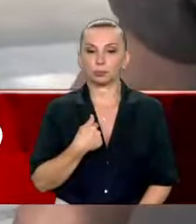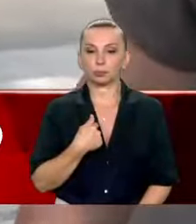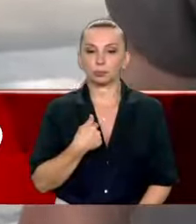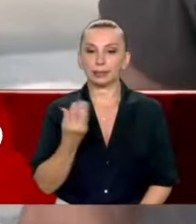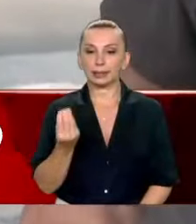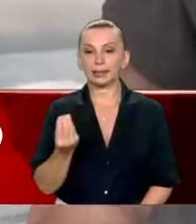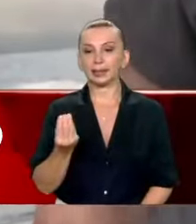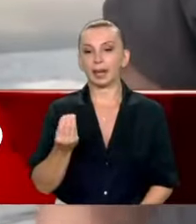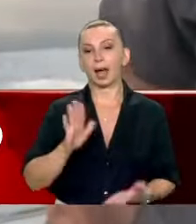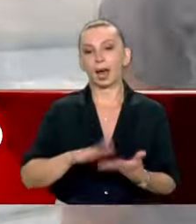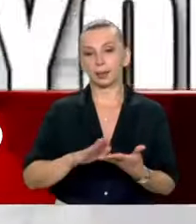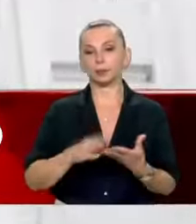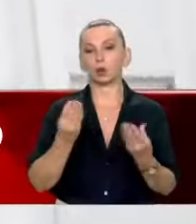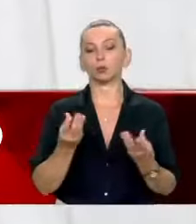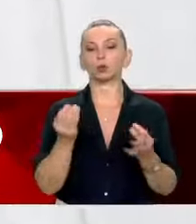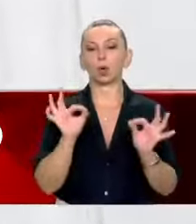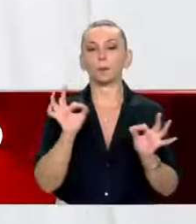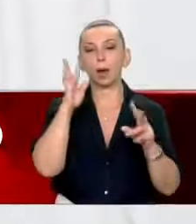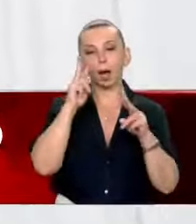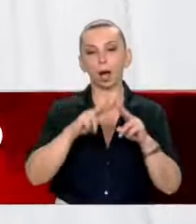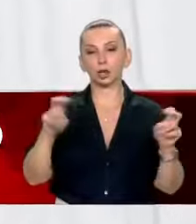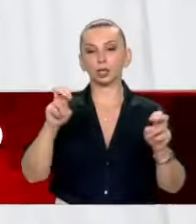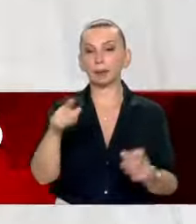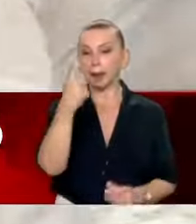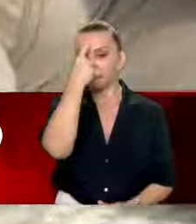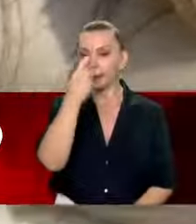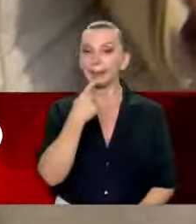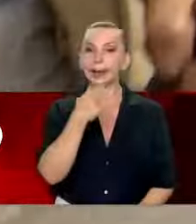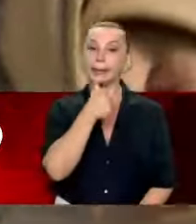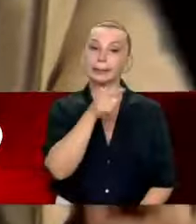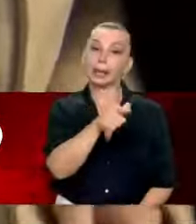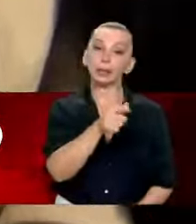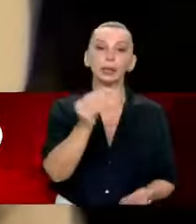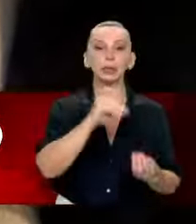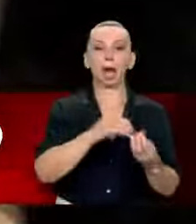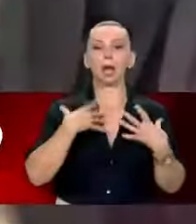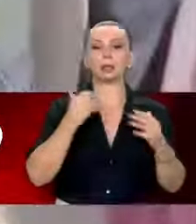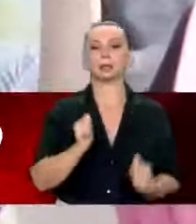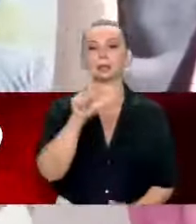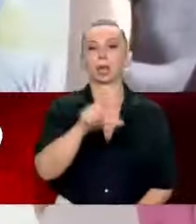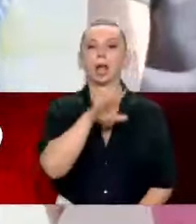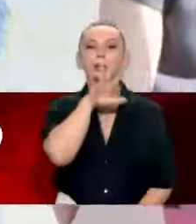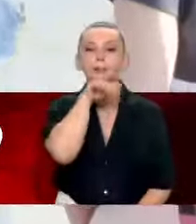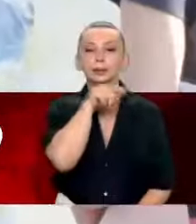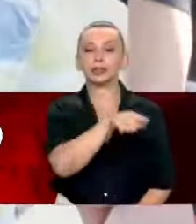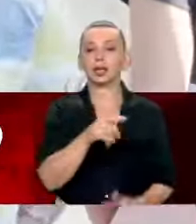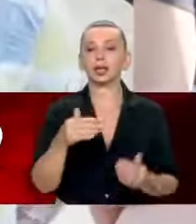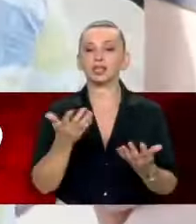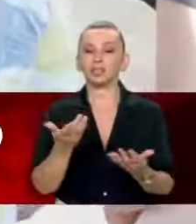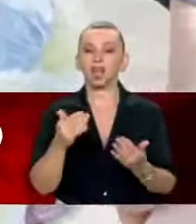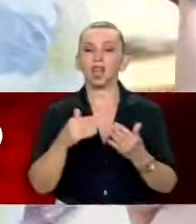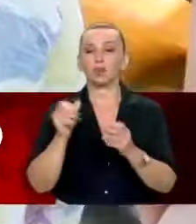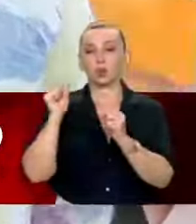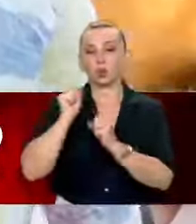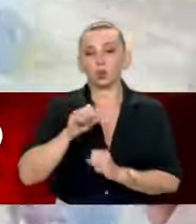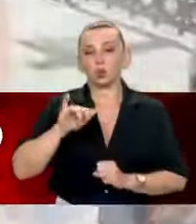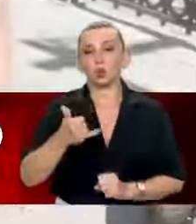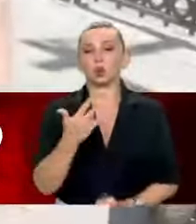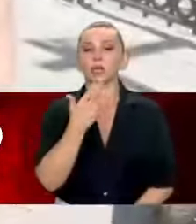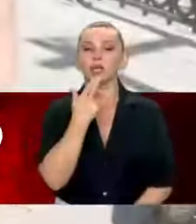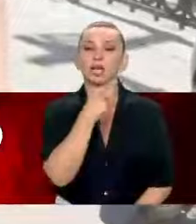iyi arkadaş olmak çok önemli. Araştırmaya göre bekar kadınlar daha sağlıklı yaşlanıyor. Evin yükünü çeken aslında kadınlar